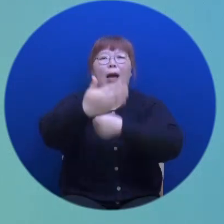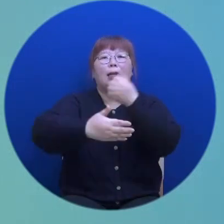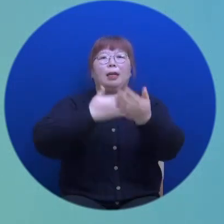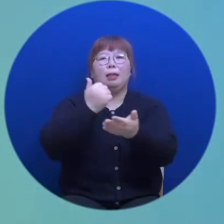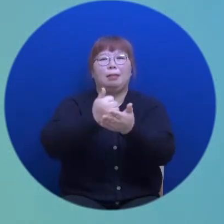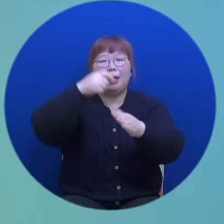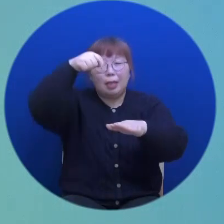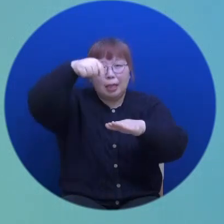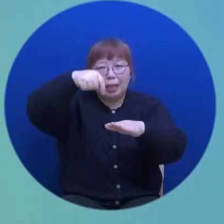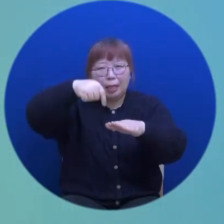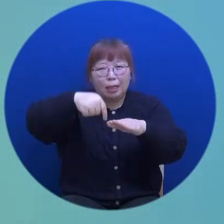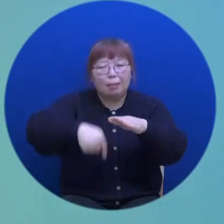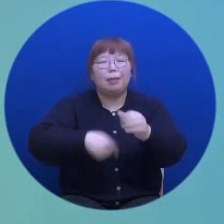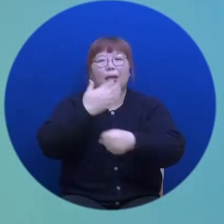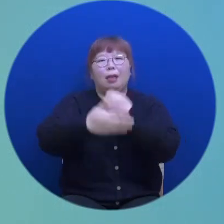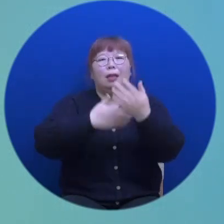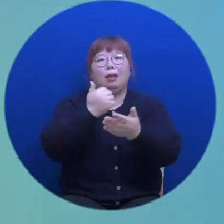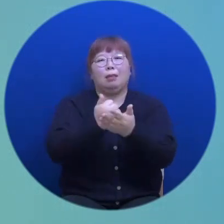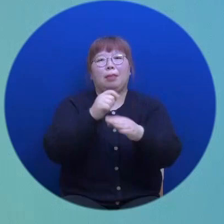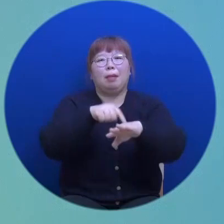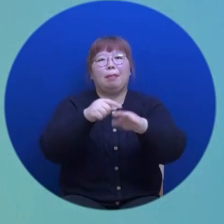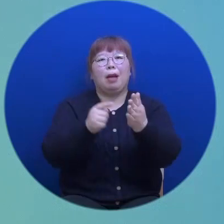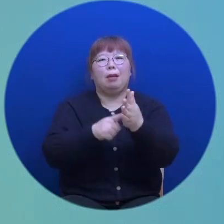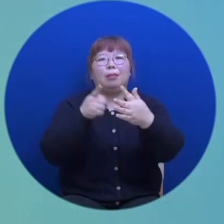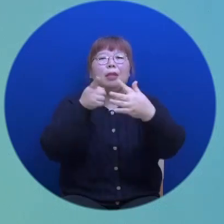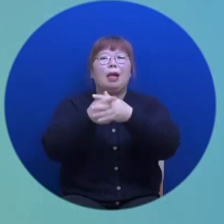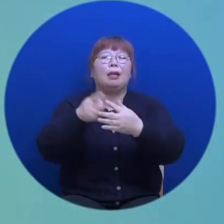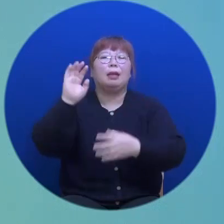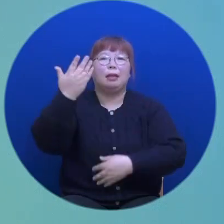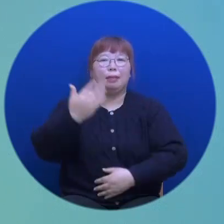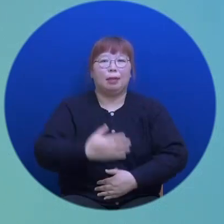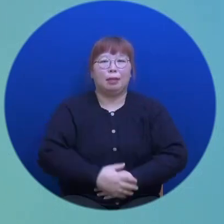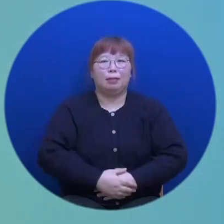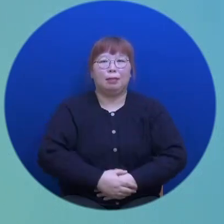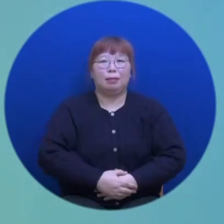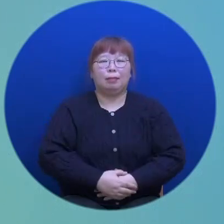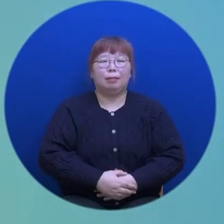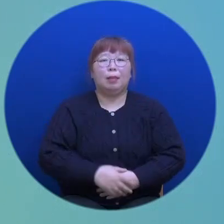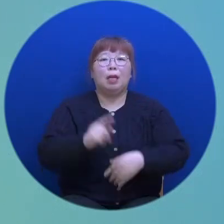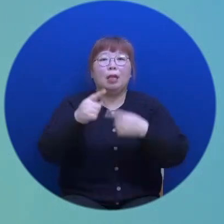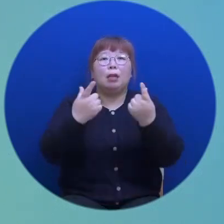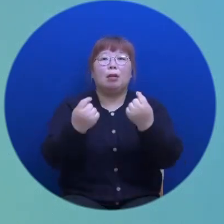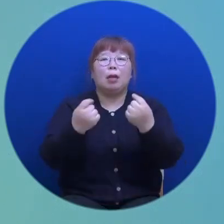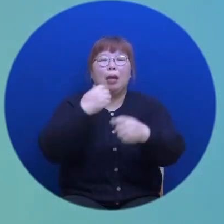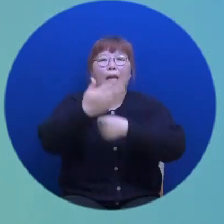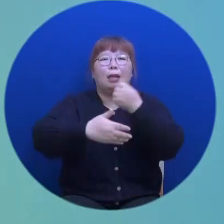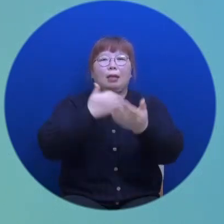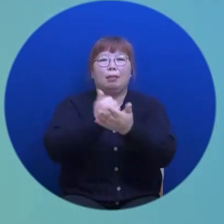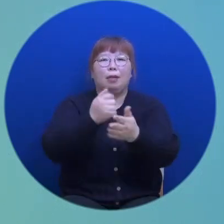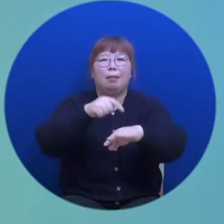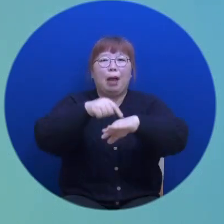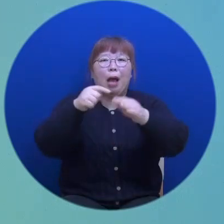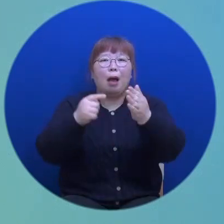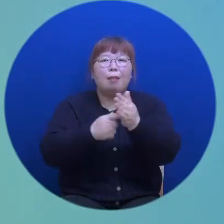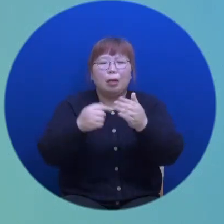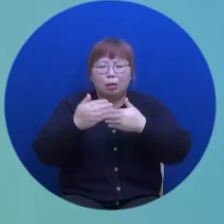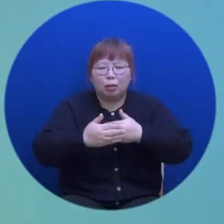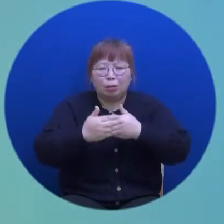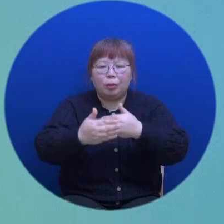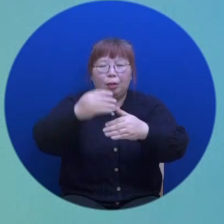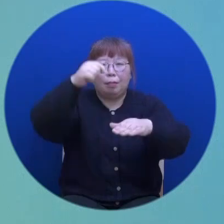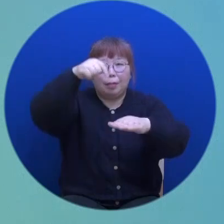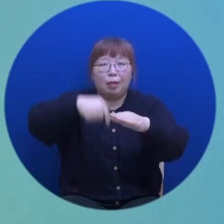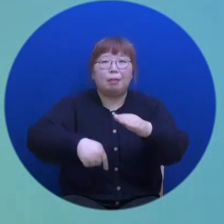마음을 알게 되는 것입니다. 이렇게 하나님의 마음을 점점 깊이